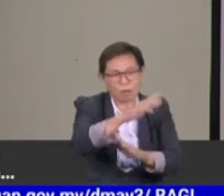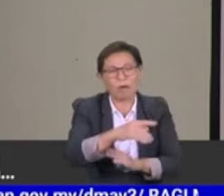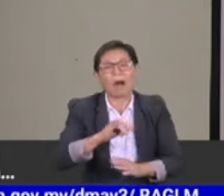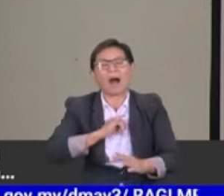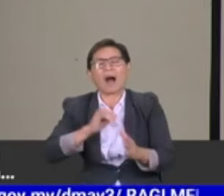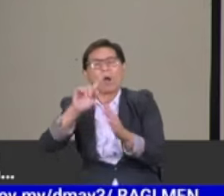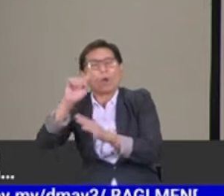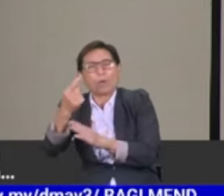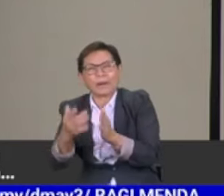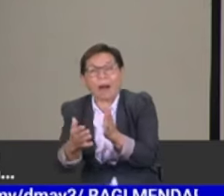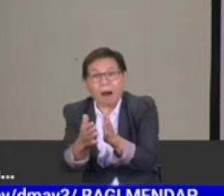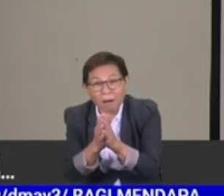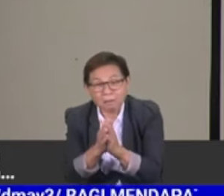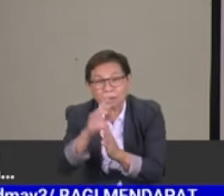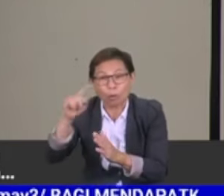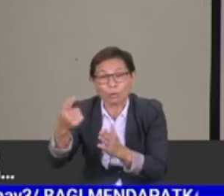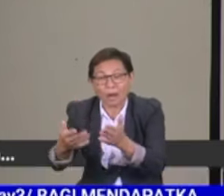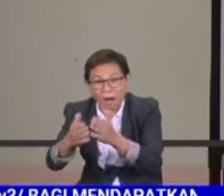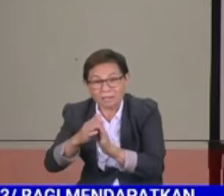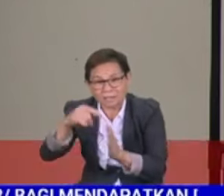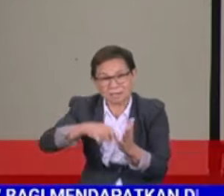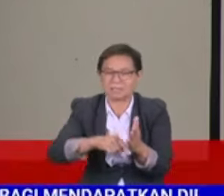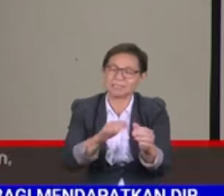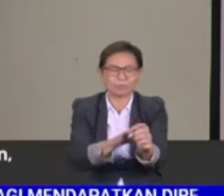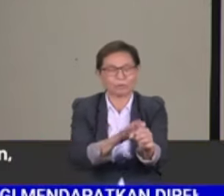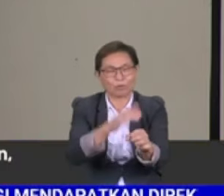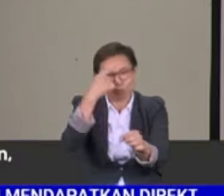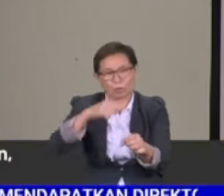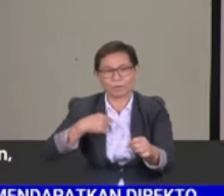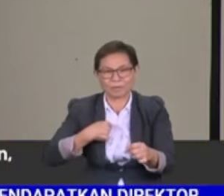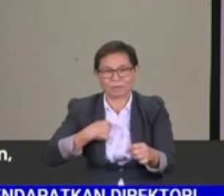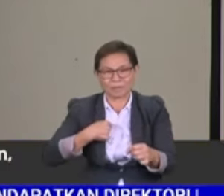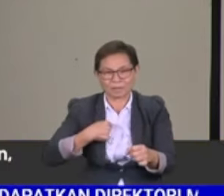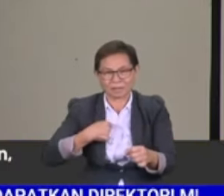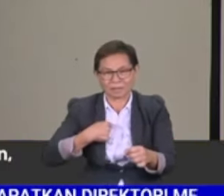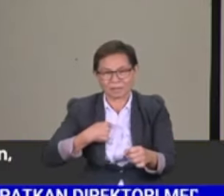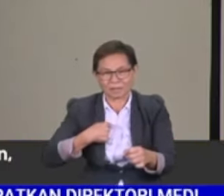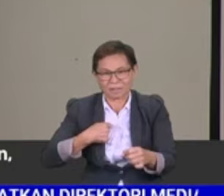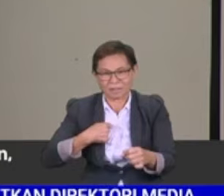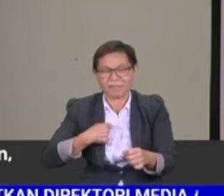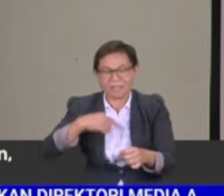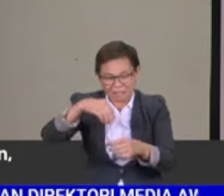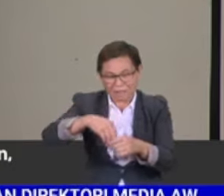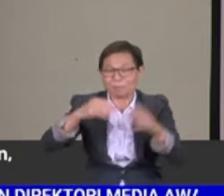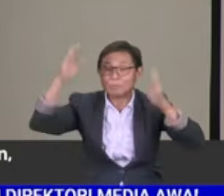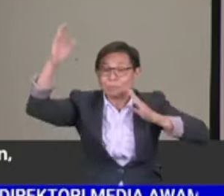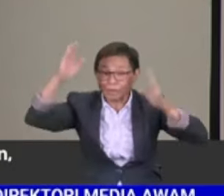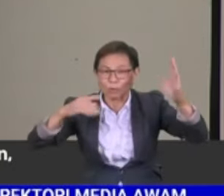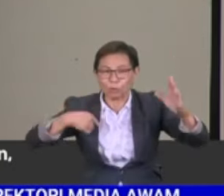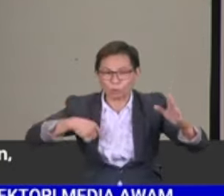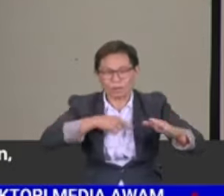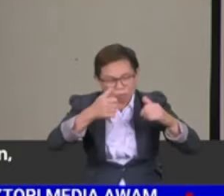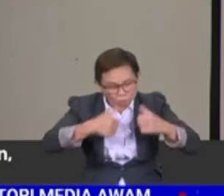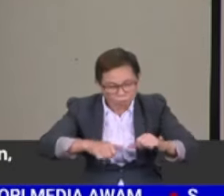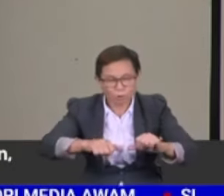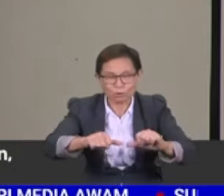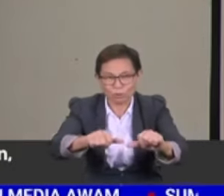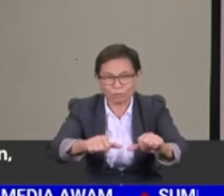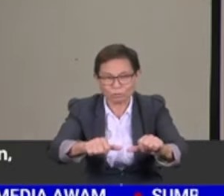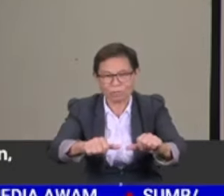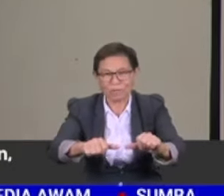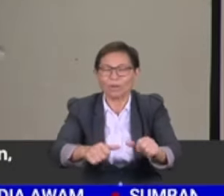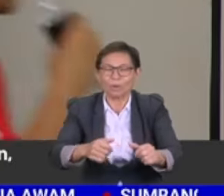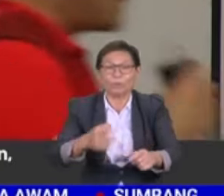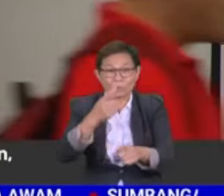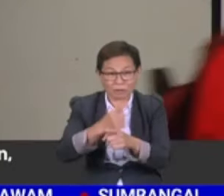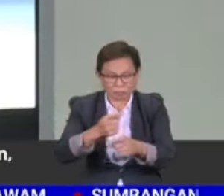ask is I think that this is sufficient to really drive electrification here in Malaysia. So if we just continue that, I think we'll be on the right